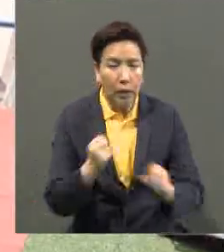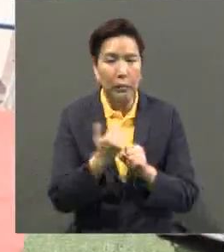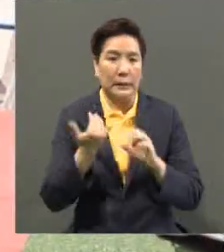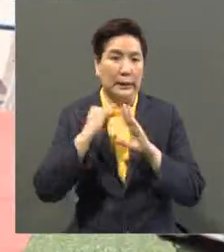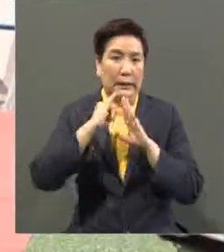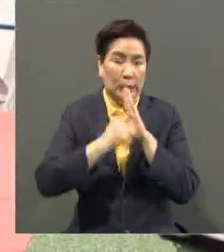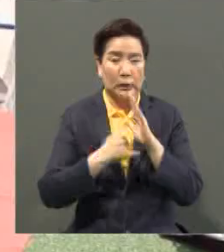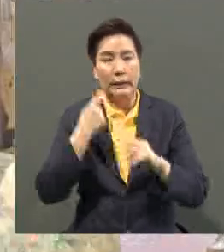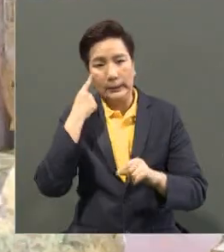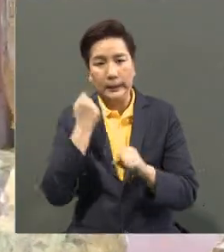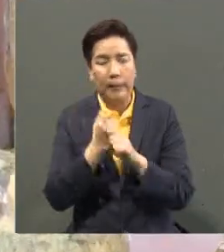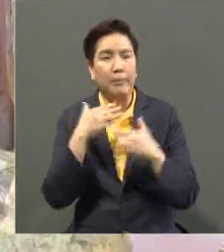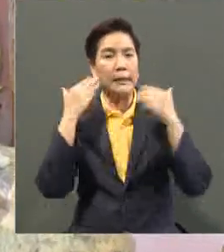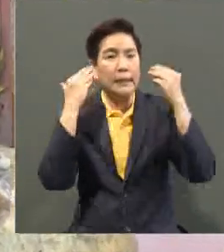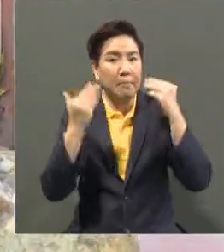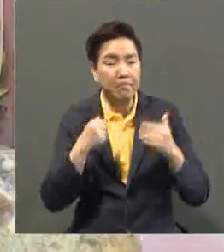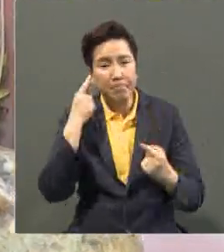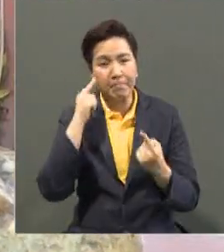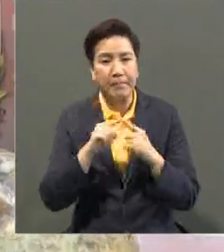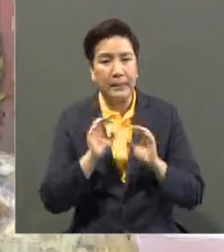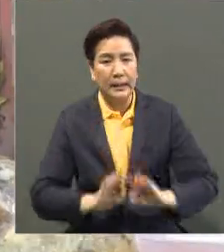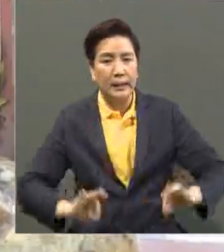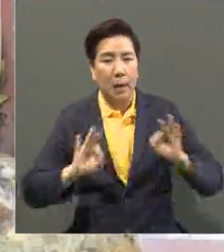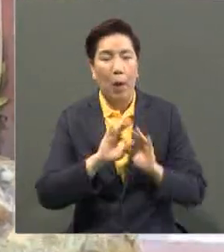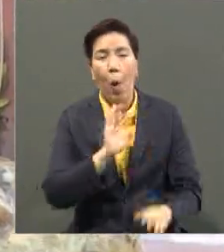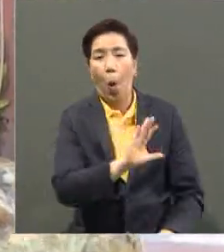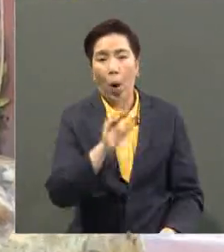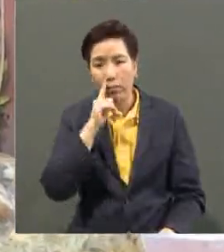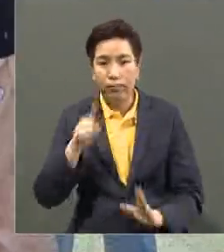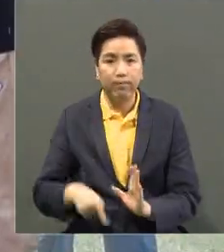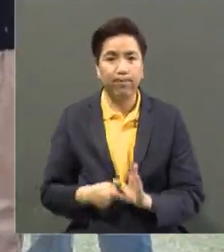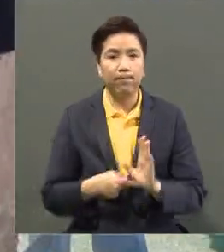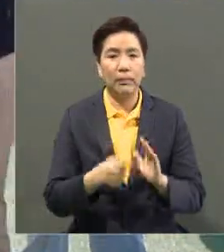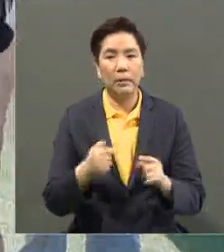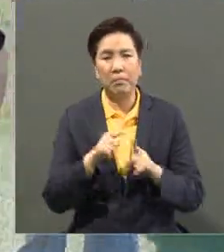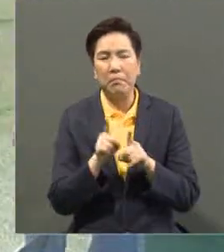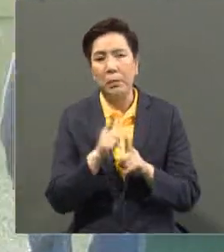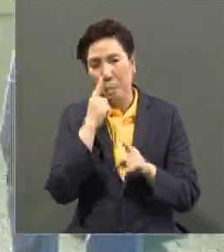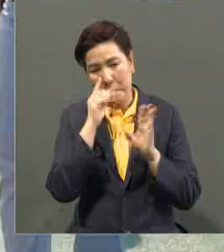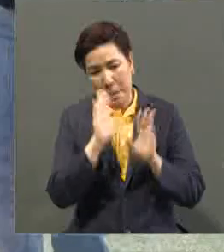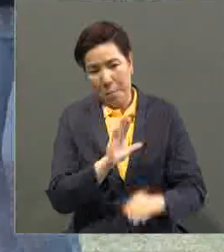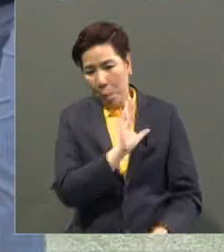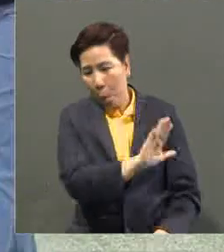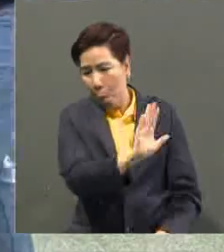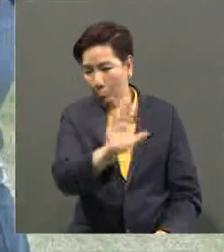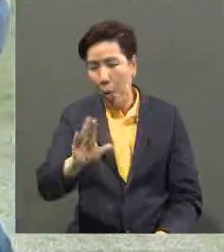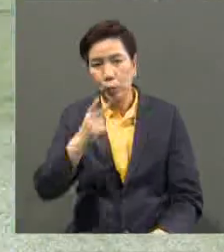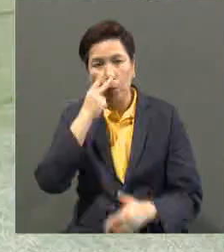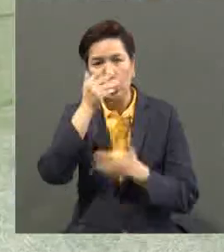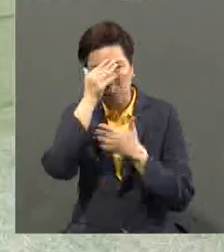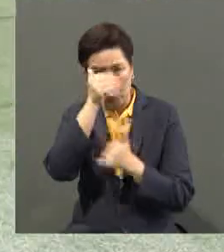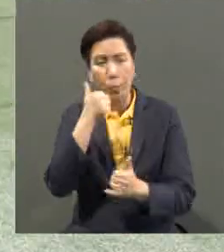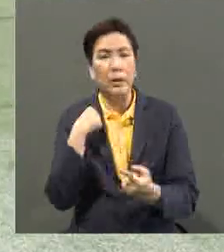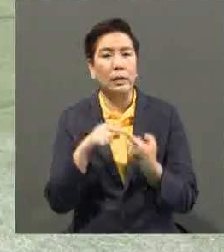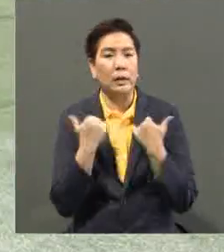จังหวัดเนี่ยเขาก็งัดเอากิจกรรมไฮไลท์ของแต่ละจังหวัดออกมามันก็เลยทำให้แต่ละที่มันมีเสน่ห์มีความหลากหลายน่าสนใจ